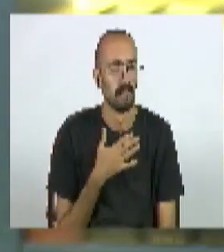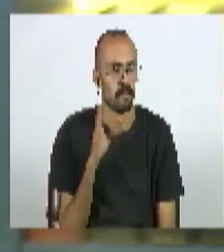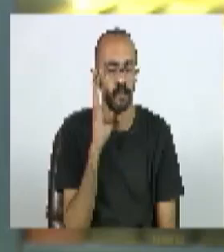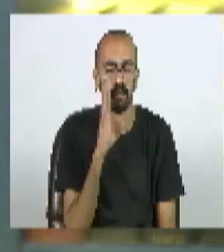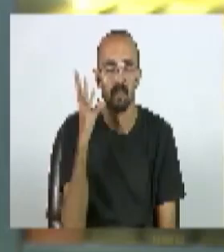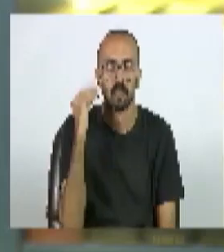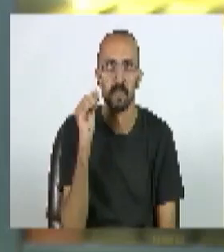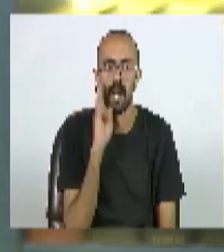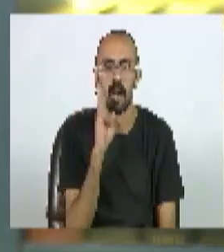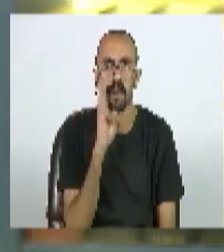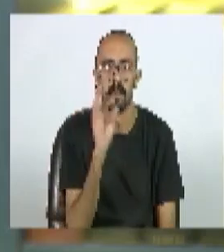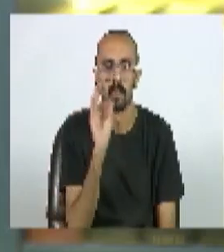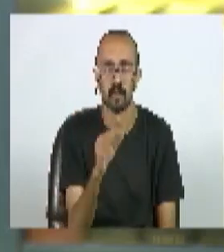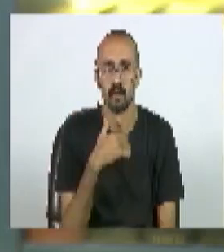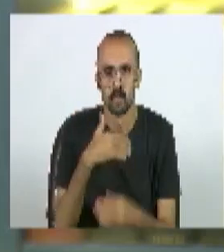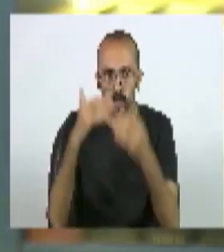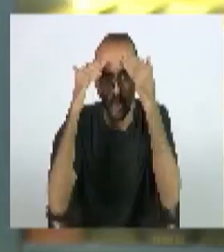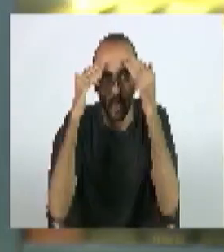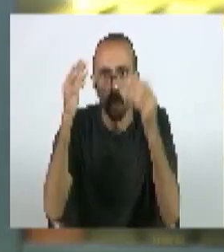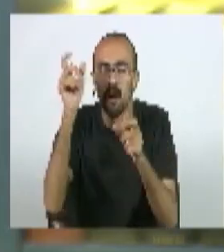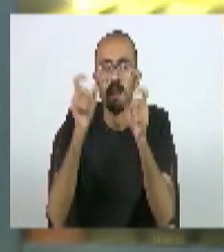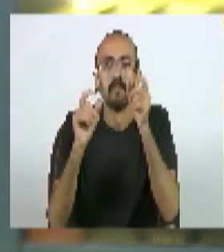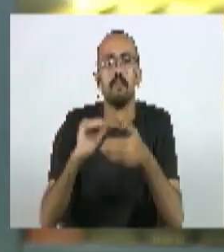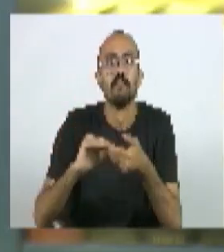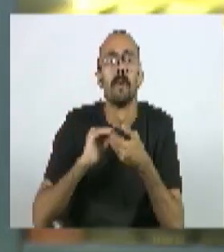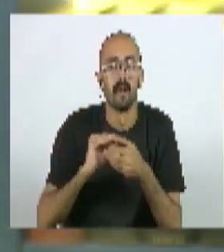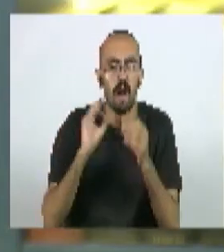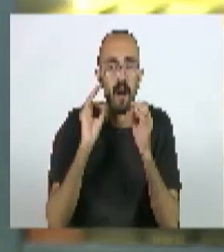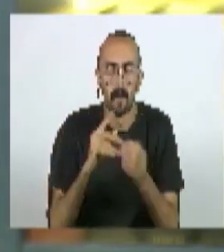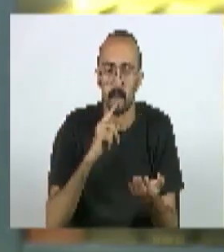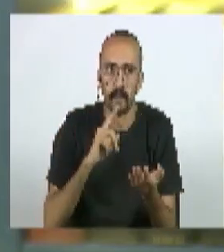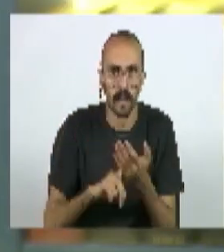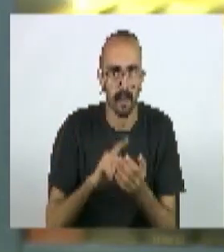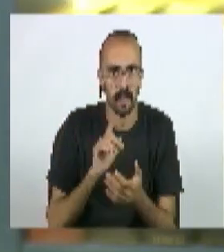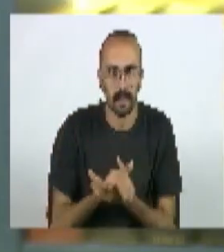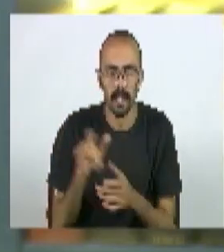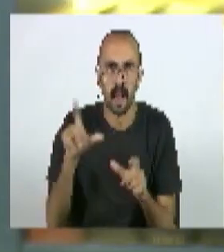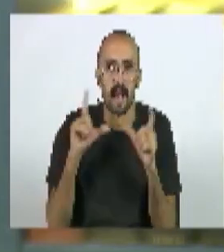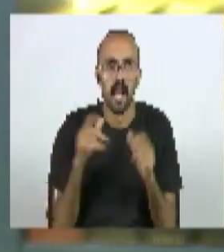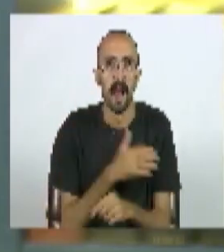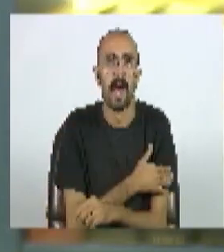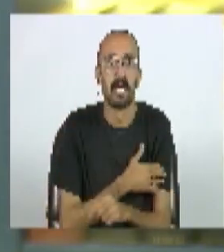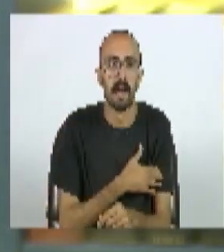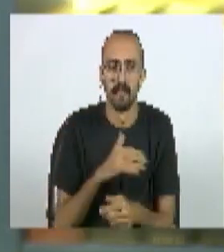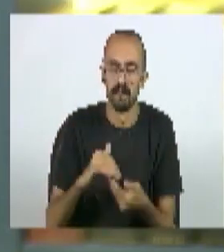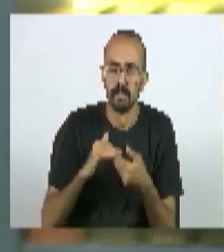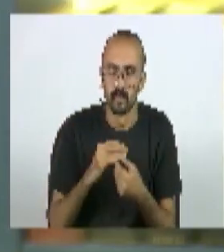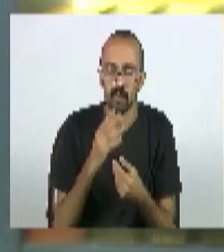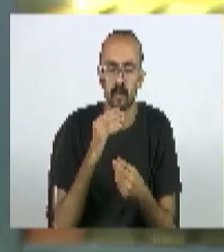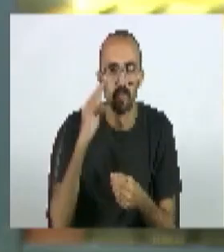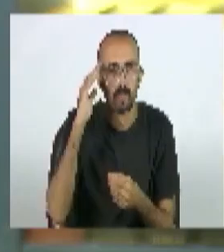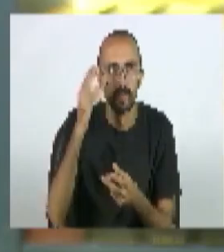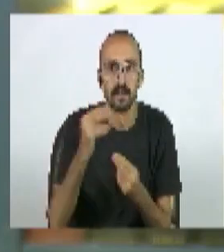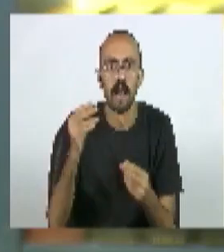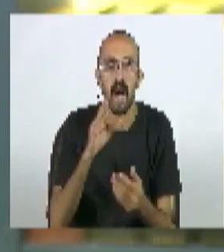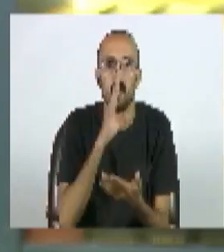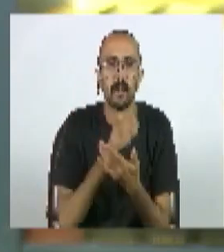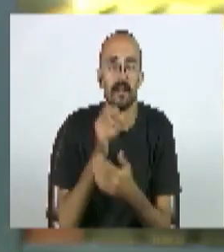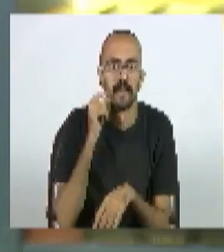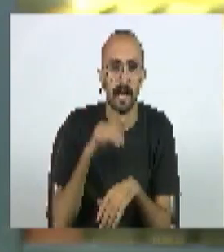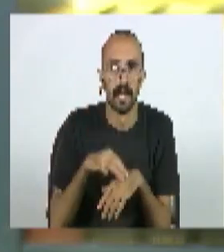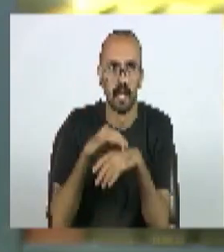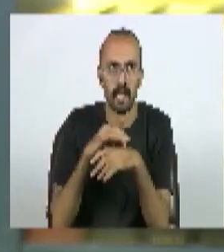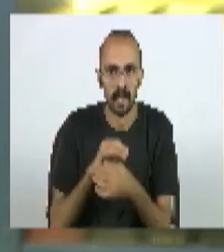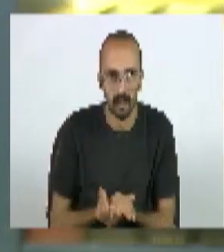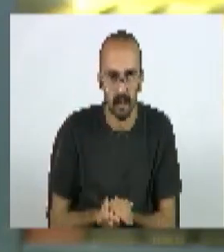بيها، وبشكر فعلا اللي ساعدوني ده الأمانة الفنية للجنة العليا الدائمة لحقوق الإنسان،